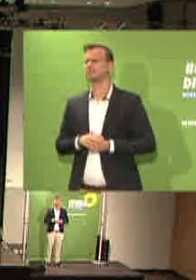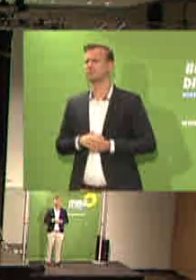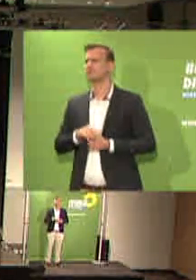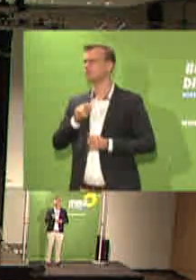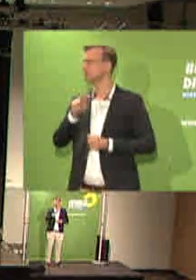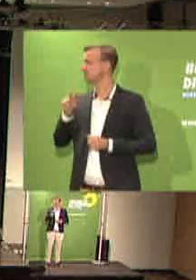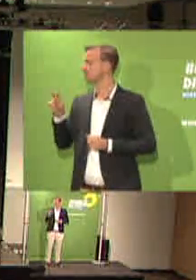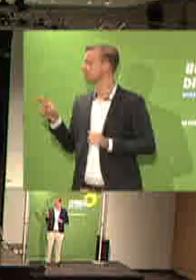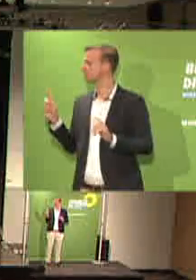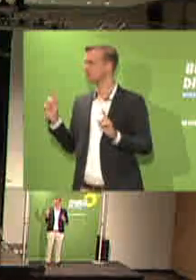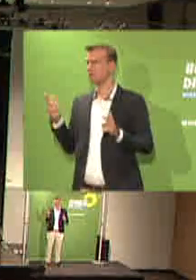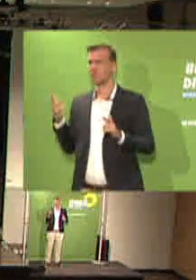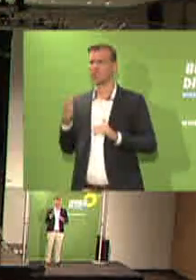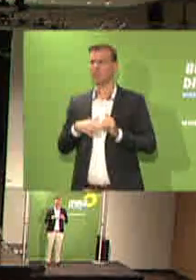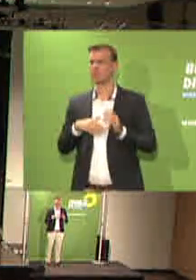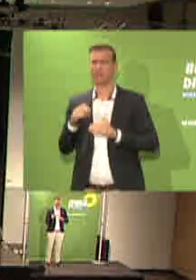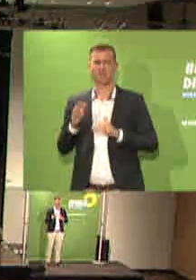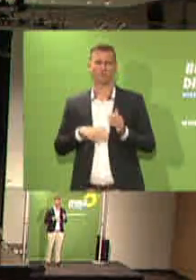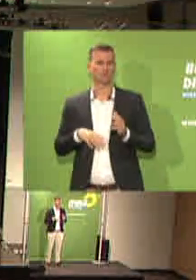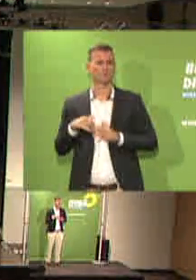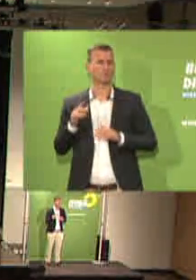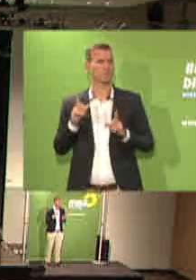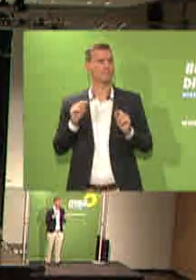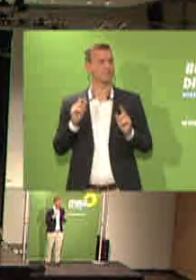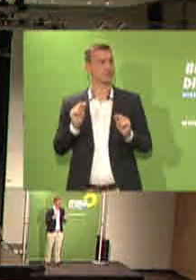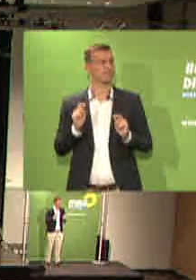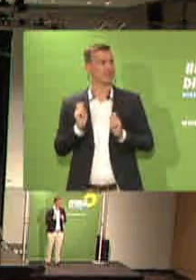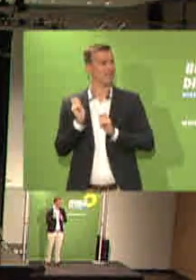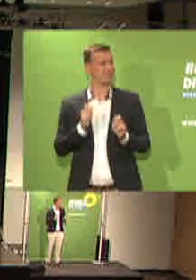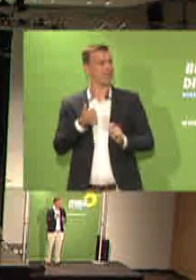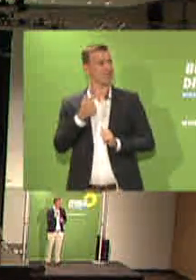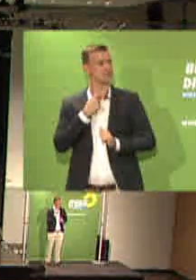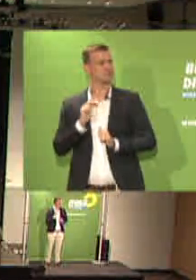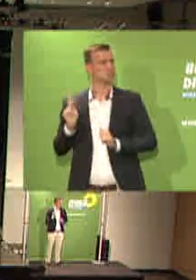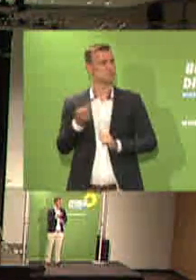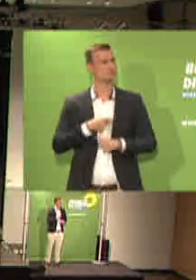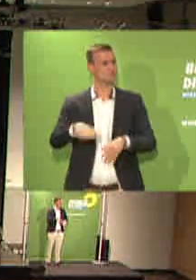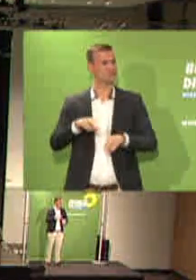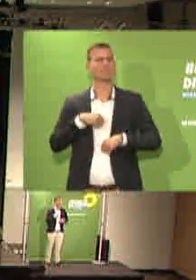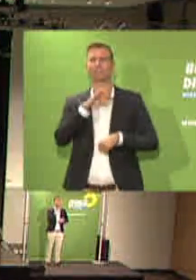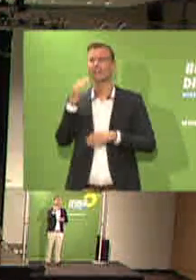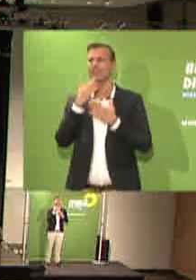Ich sehe keine Enthaltung, denn ist dieser Antrag somit einstimmig angenommen worden. Vielen Dank.